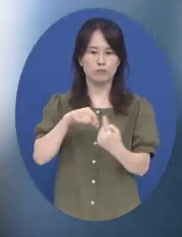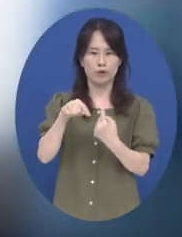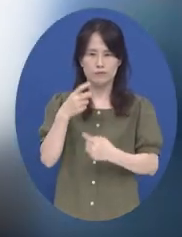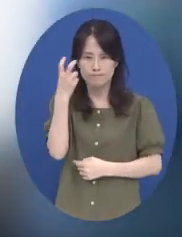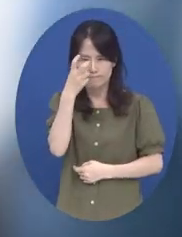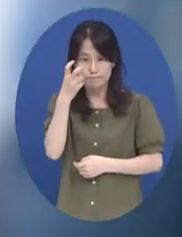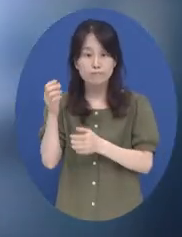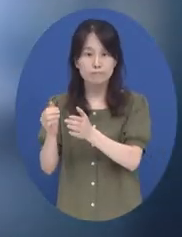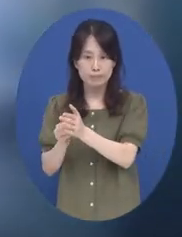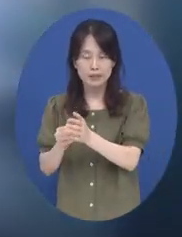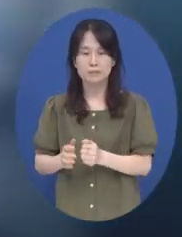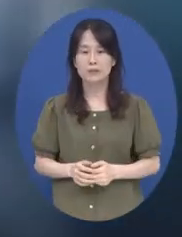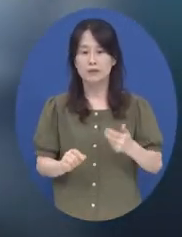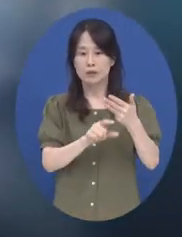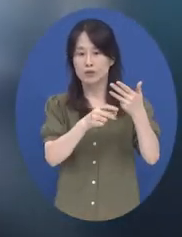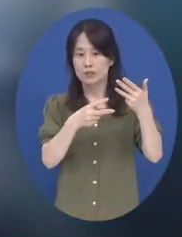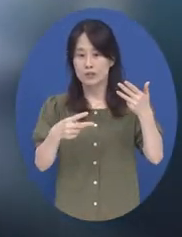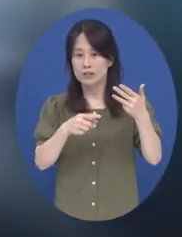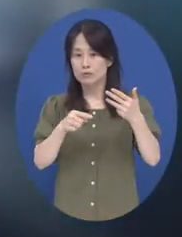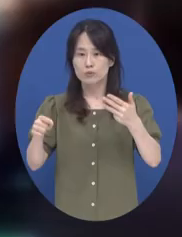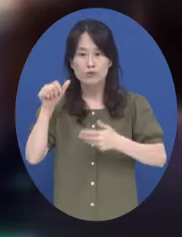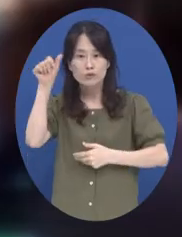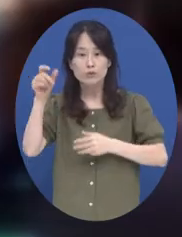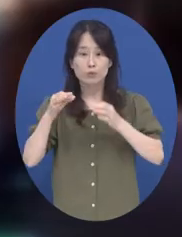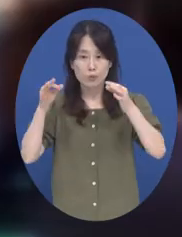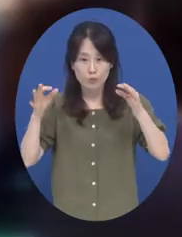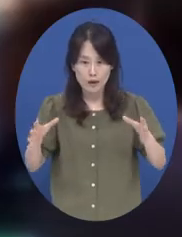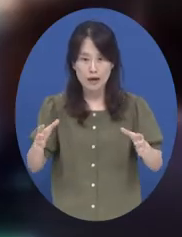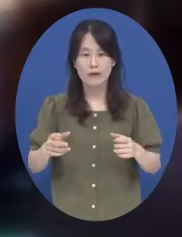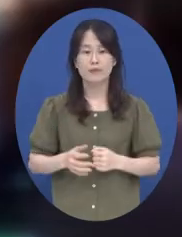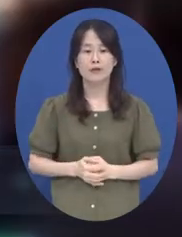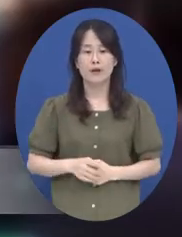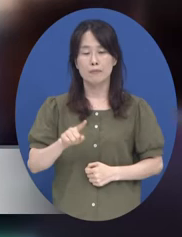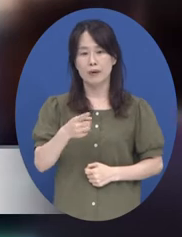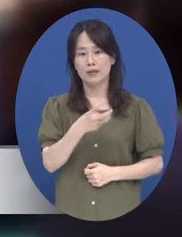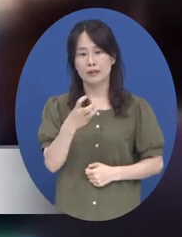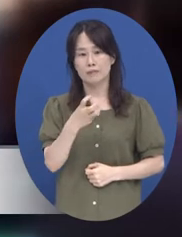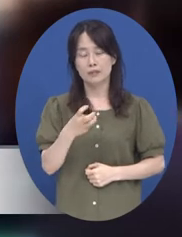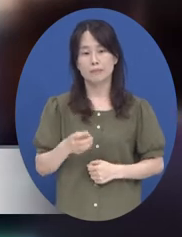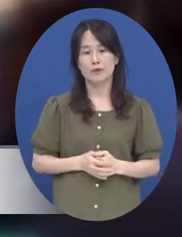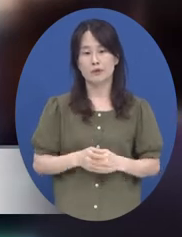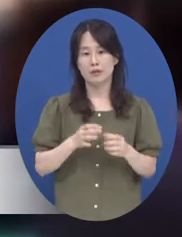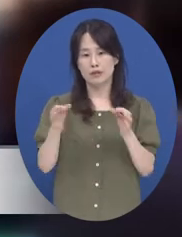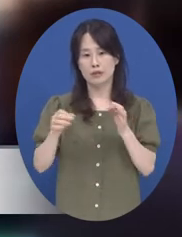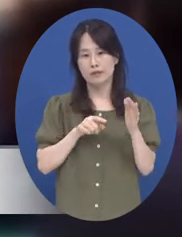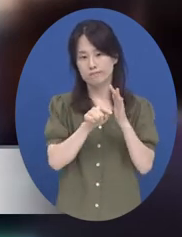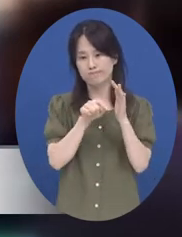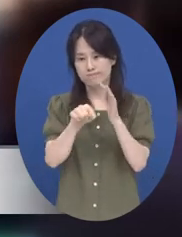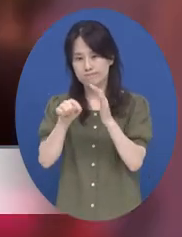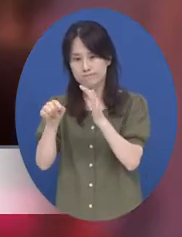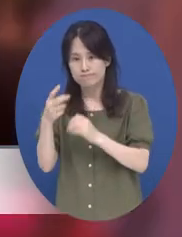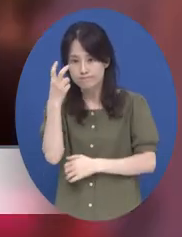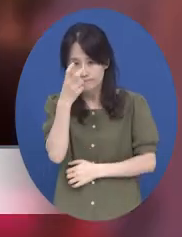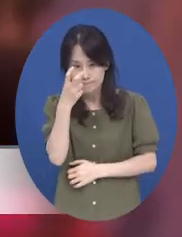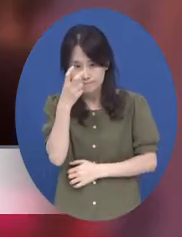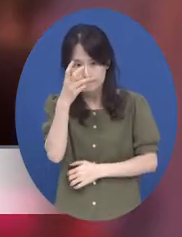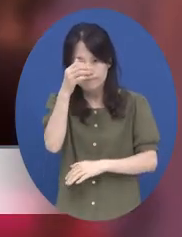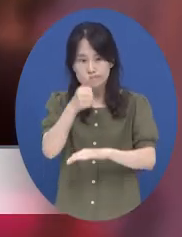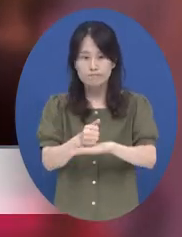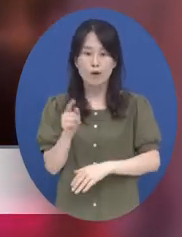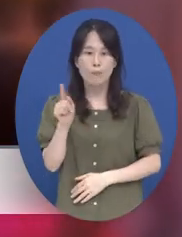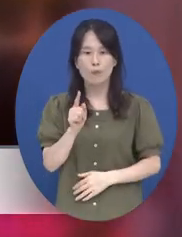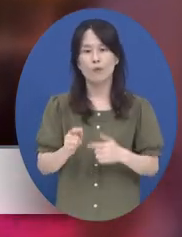영업 행위를 수사했습니다. 8월 2일부터 닷새에 걸쳐 경기 지역 130여 개 업소를 대상으로 중점